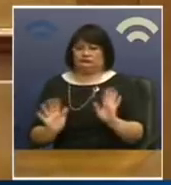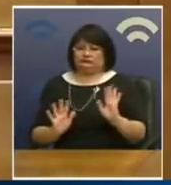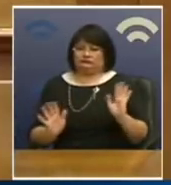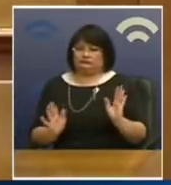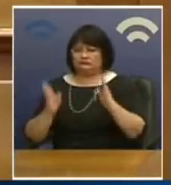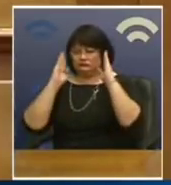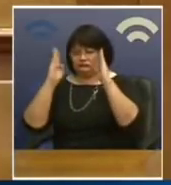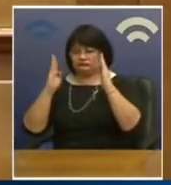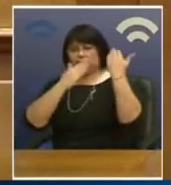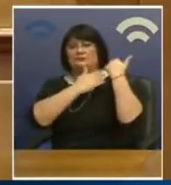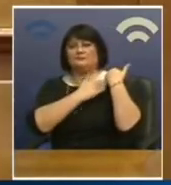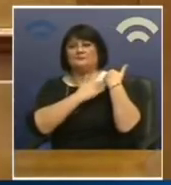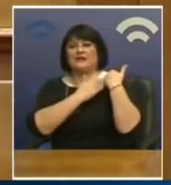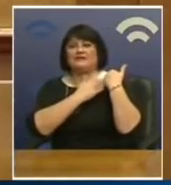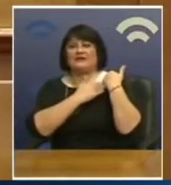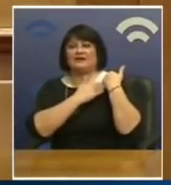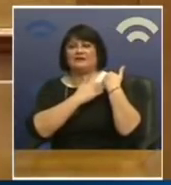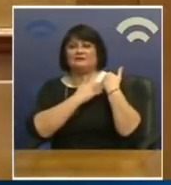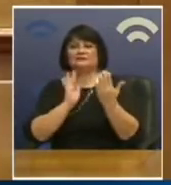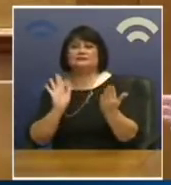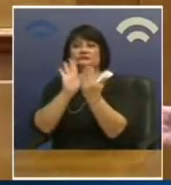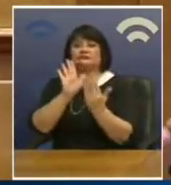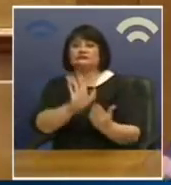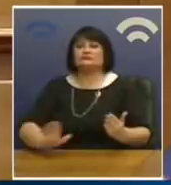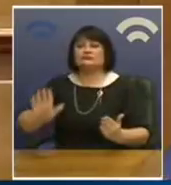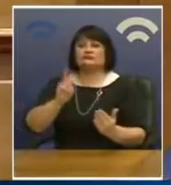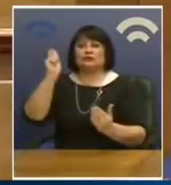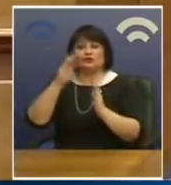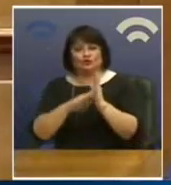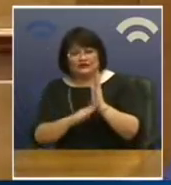στάση υπευθυνότητας απέναντι στην κοινωνία και απέναντι στο πολιτικό σύστημα.